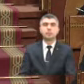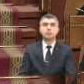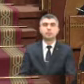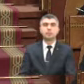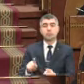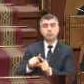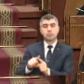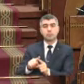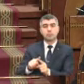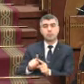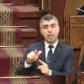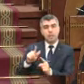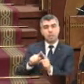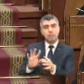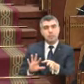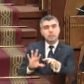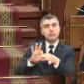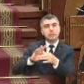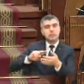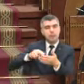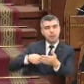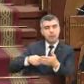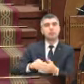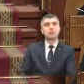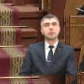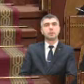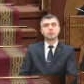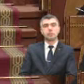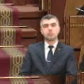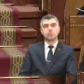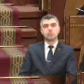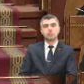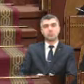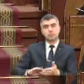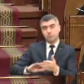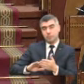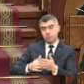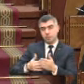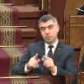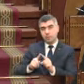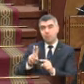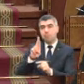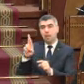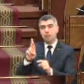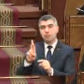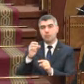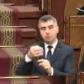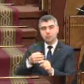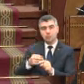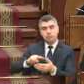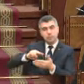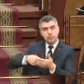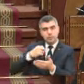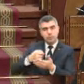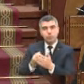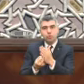ضمن اتفاقية التي اشرف عليها يعني تحت الرعاية السامية ديال سيدنا في إطار تأهيل